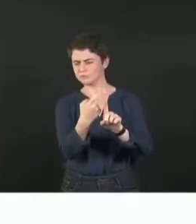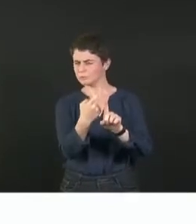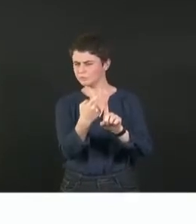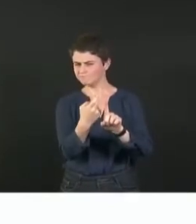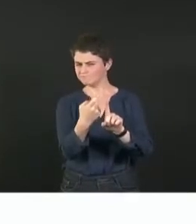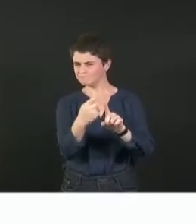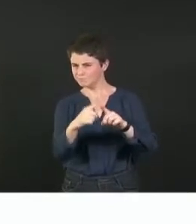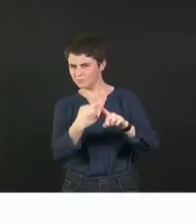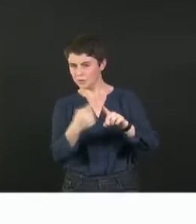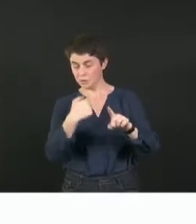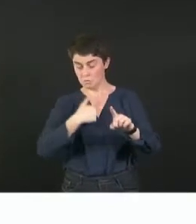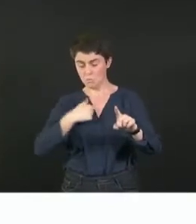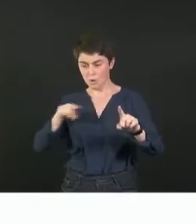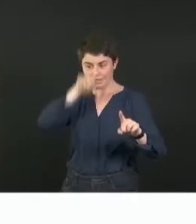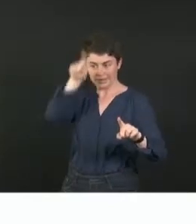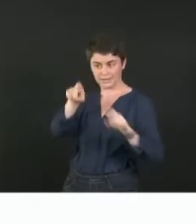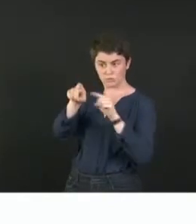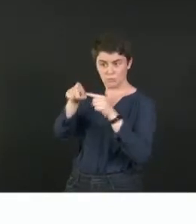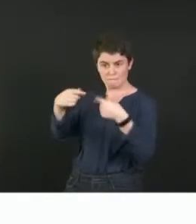question.